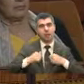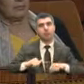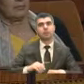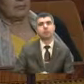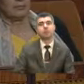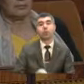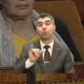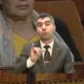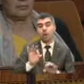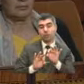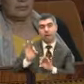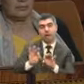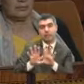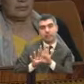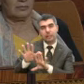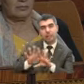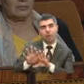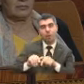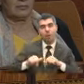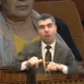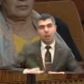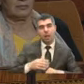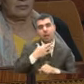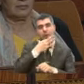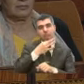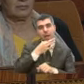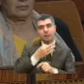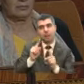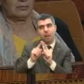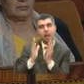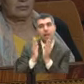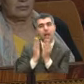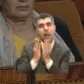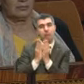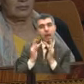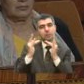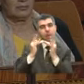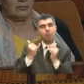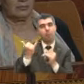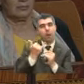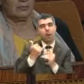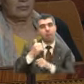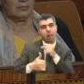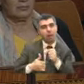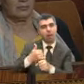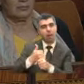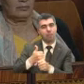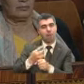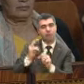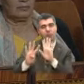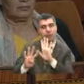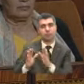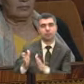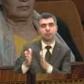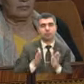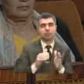عن الإجراءات والتدابير المتخذة من طرف وزارتكم لتسهيل حصول الطلبة على السكن الجامعي لهذا الموسم الدراسي، وشكرا. كلمة لكم